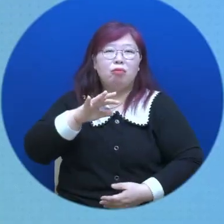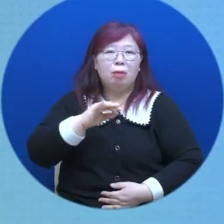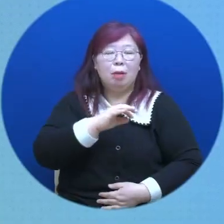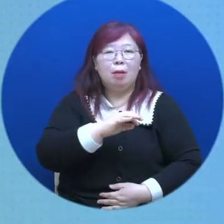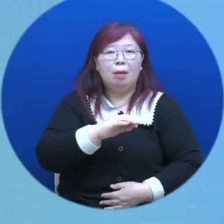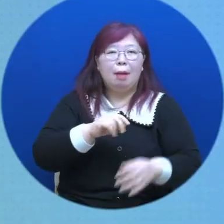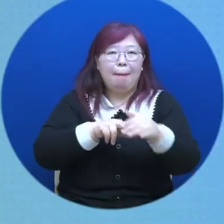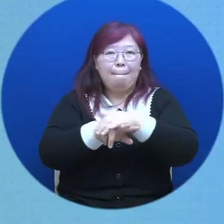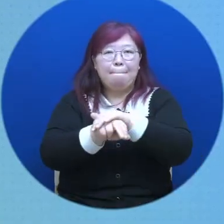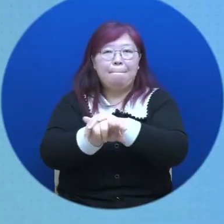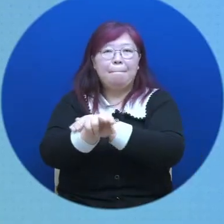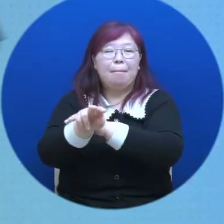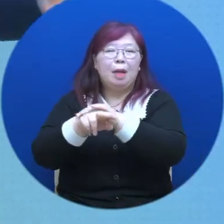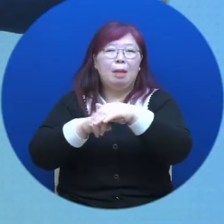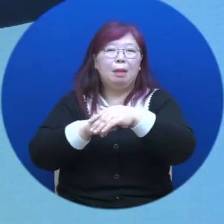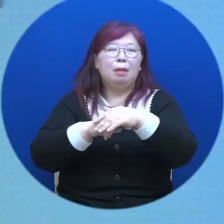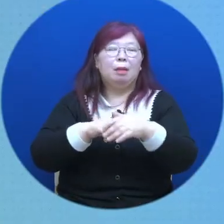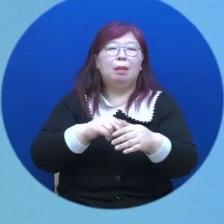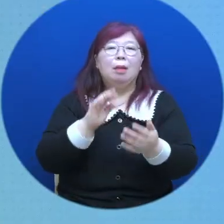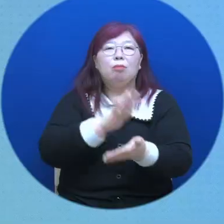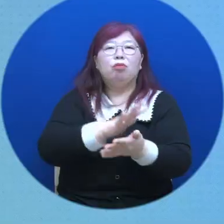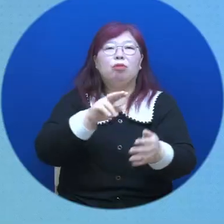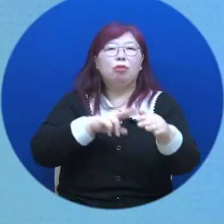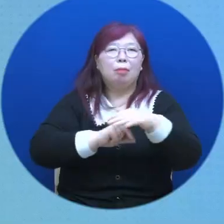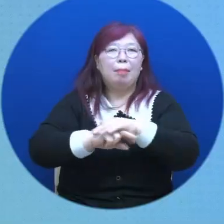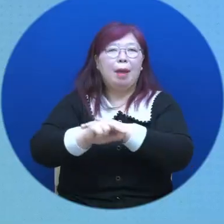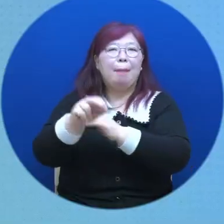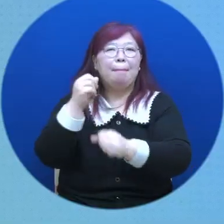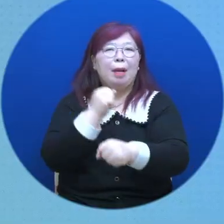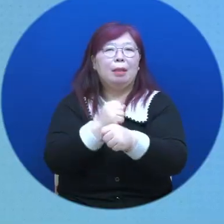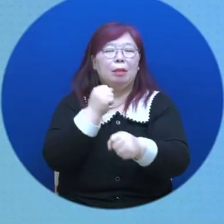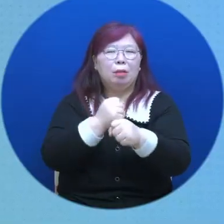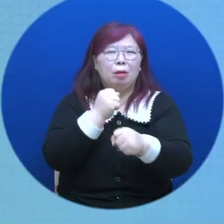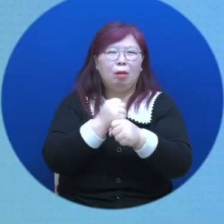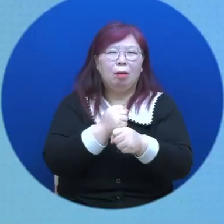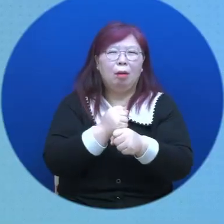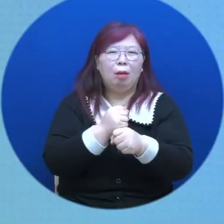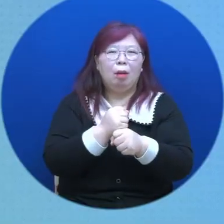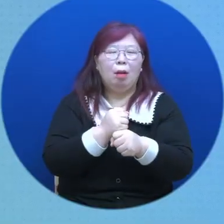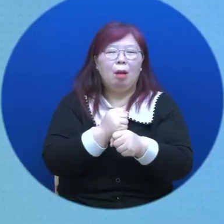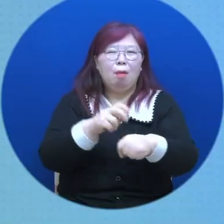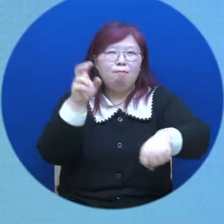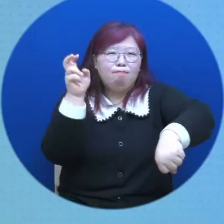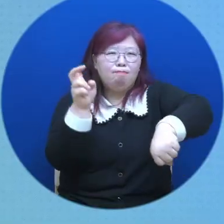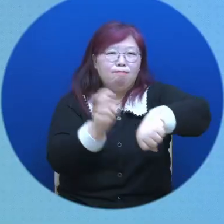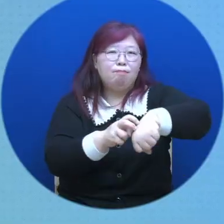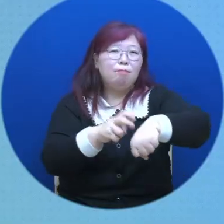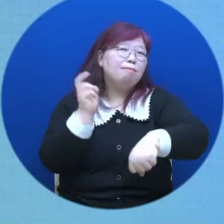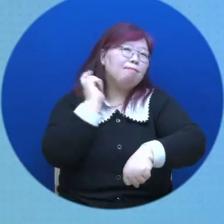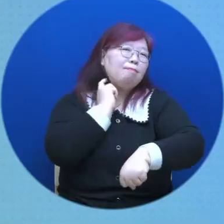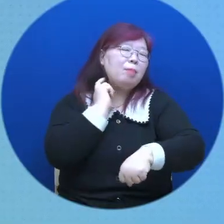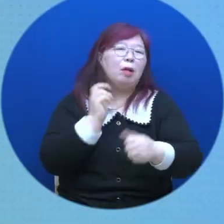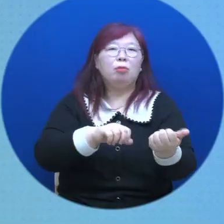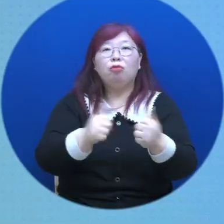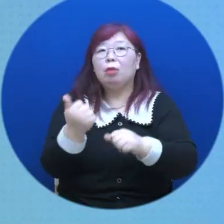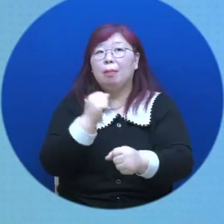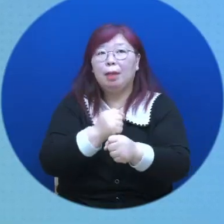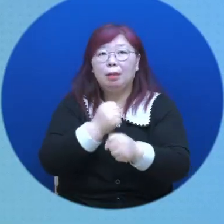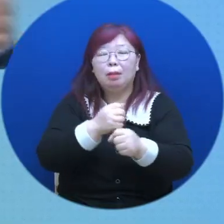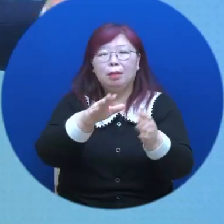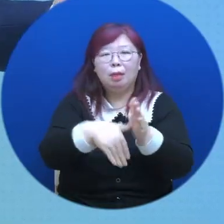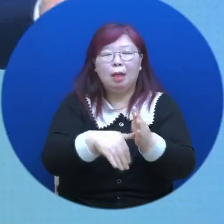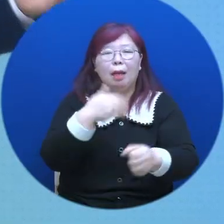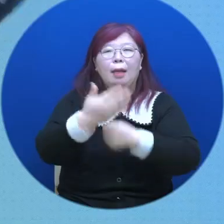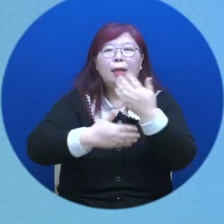만들어요. 독이 퍼져서 죽어갑니다. 아우성을 칩니다. 그때 하나님께서 모세에게 하는 말씀이 있죠.